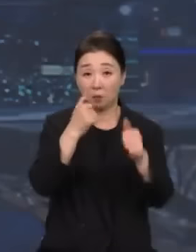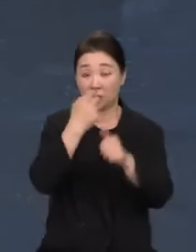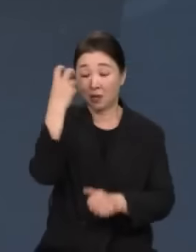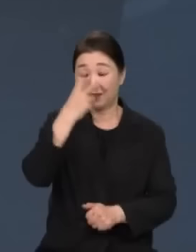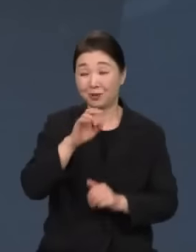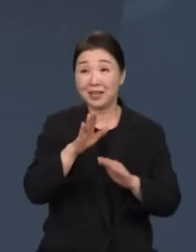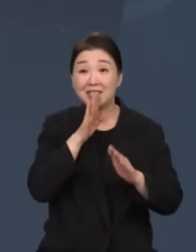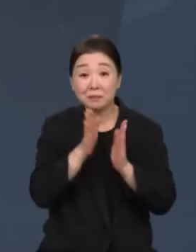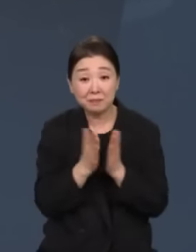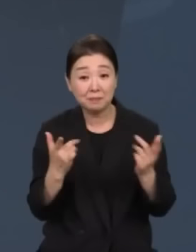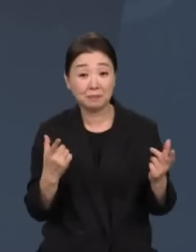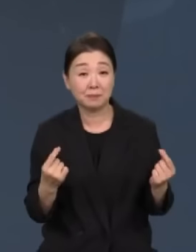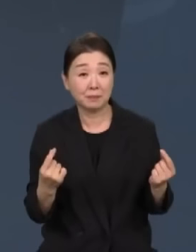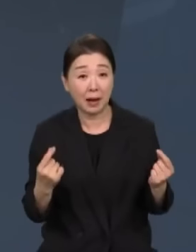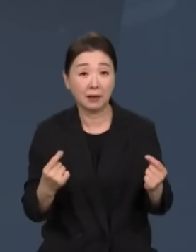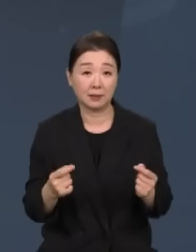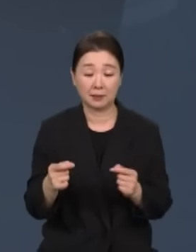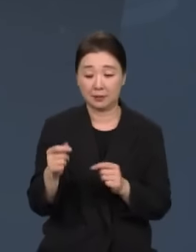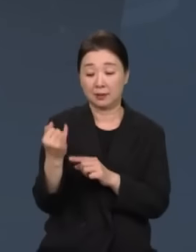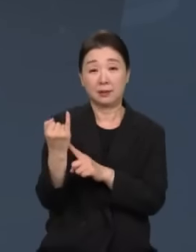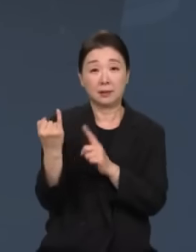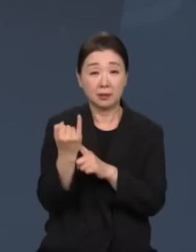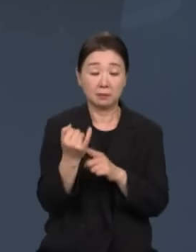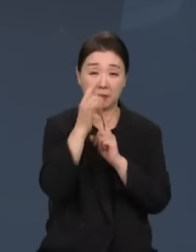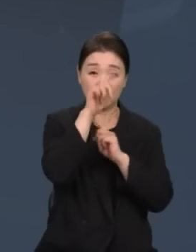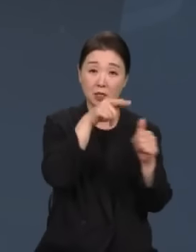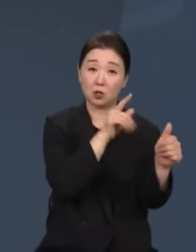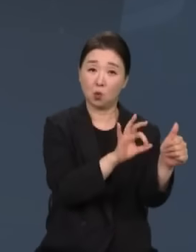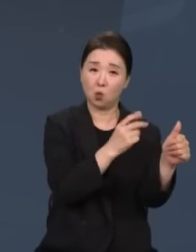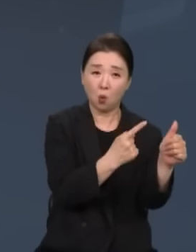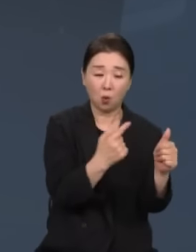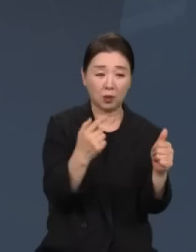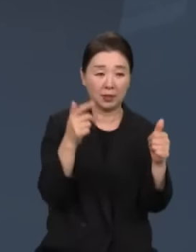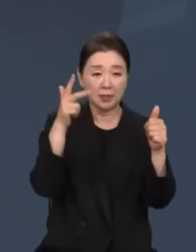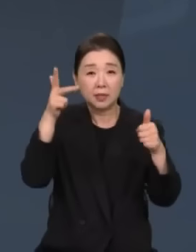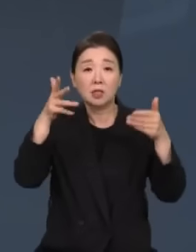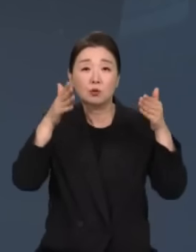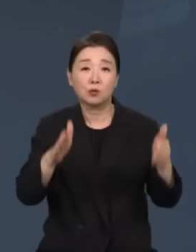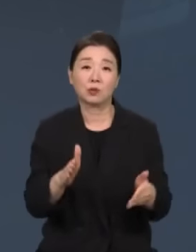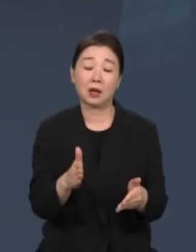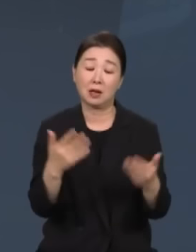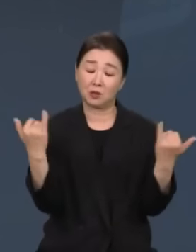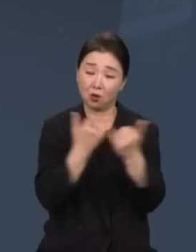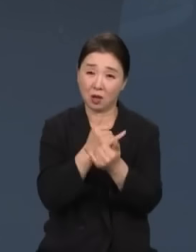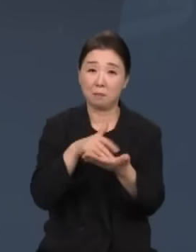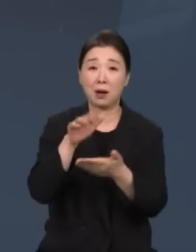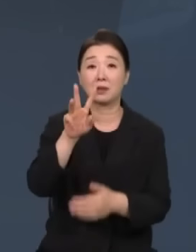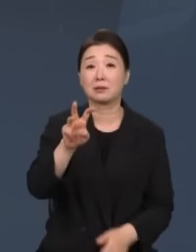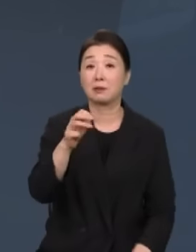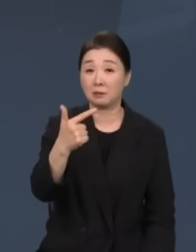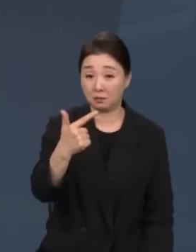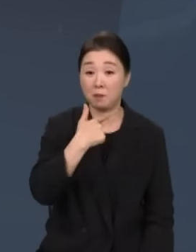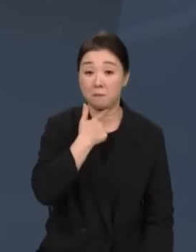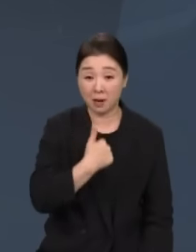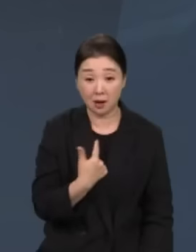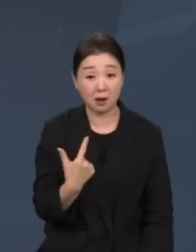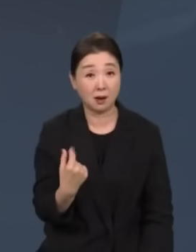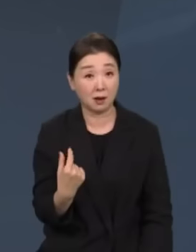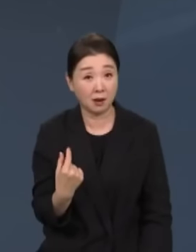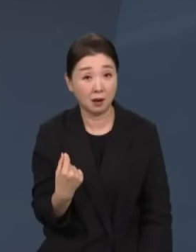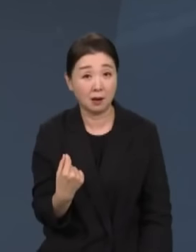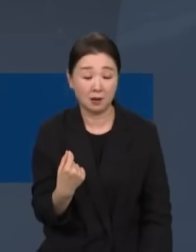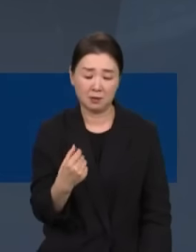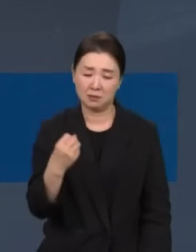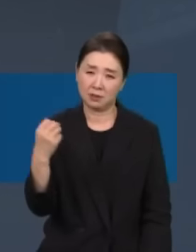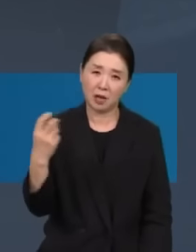수사가 본격 시작되자 김건희 여사와 이종호 씨가 일주일 사이 36 차례 연락했다고 보도해 드렸는데 이보다